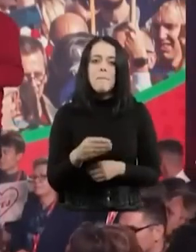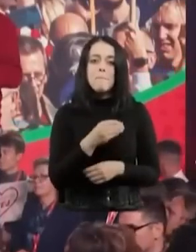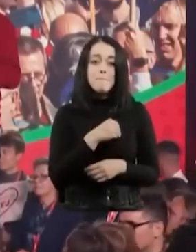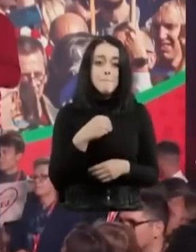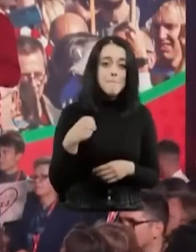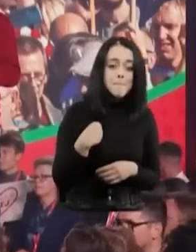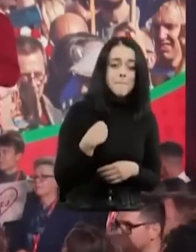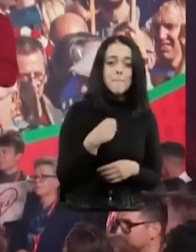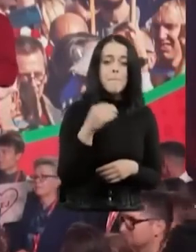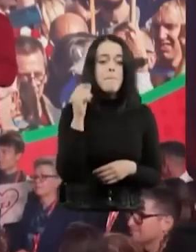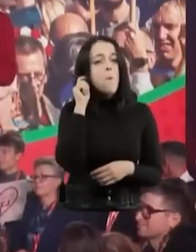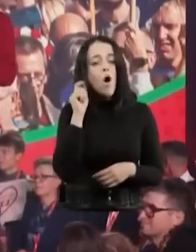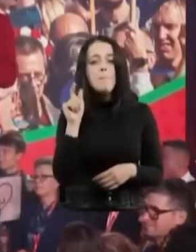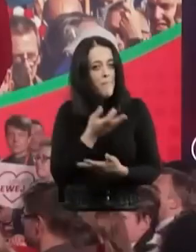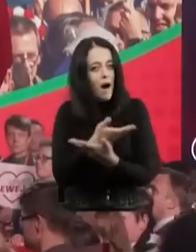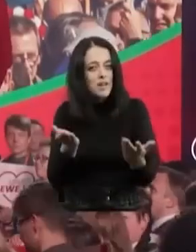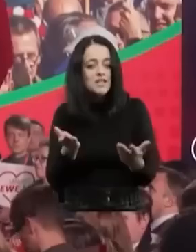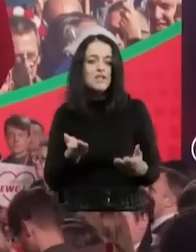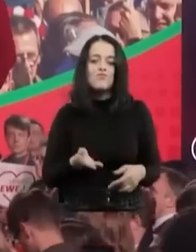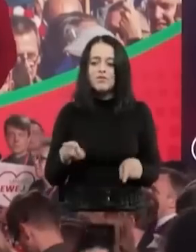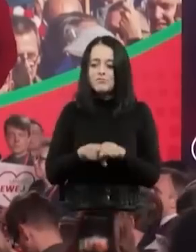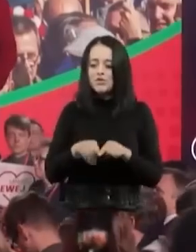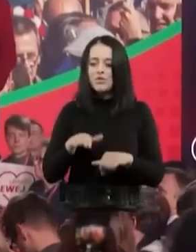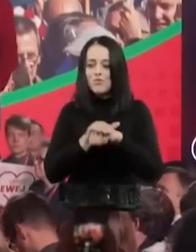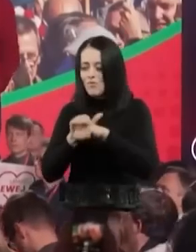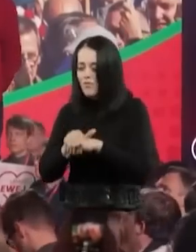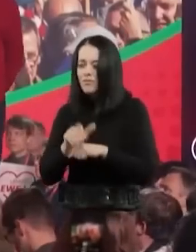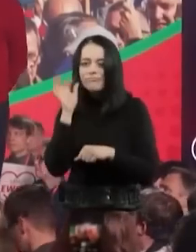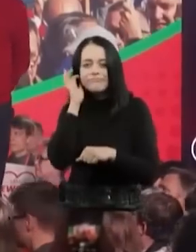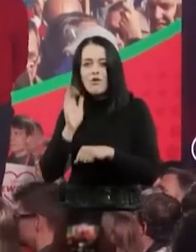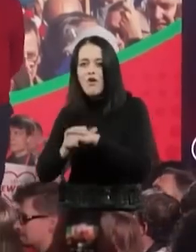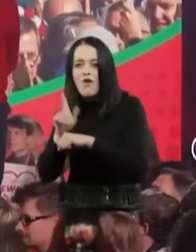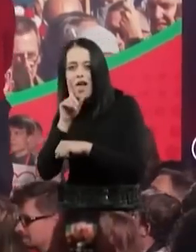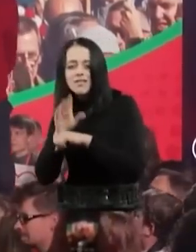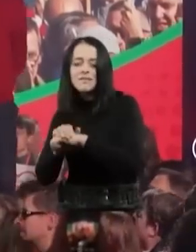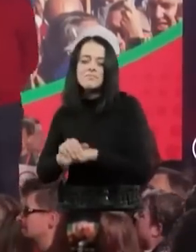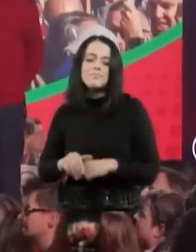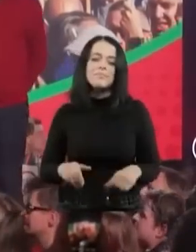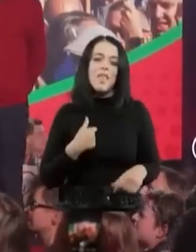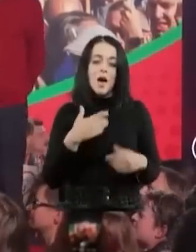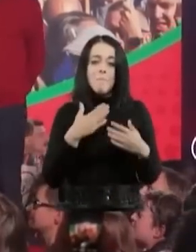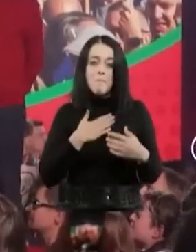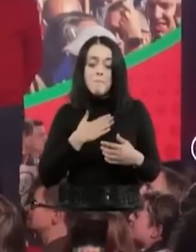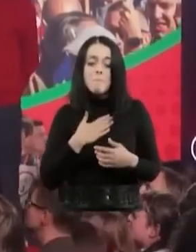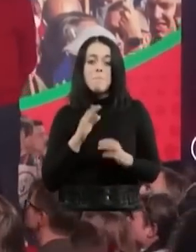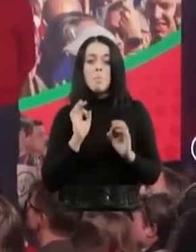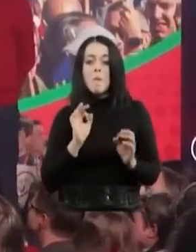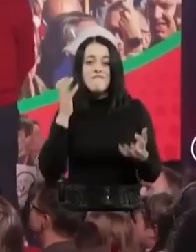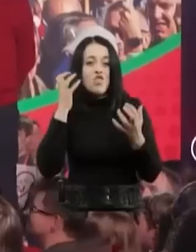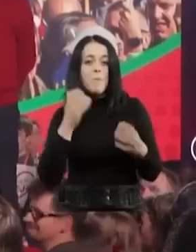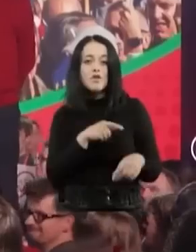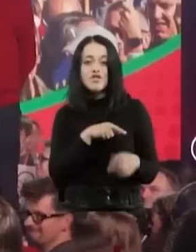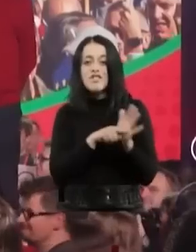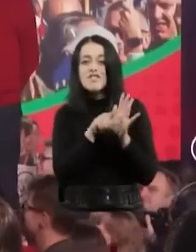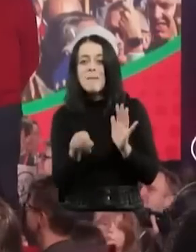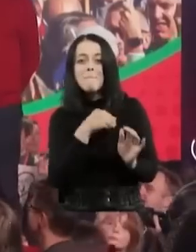oni ze sobą niosą światopoglądowy, chociaż blisko jest Tuskowi do tego, do tych pomysłów, bo mówimy, wiemy przecież, że ten 100 konkretów